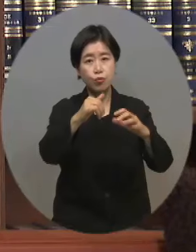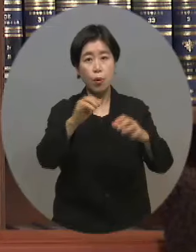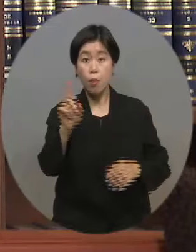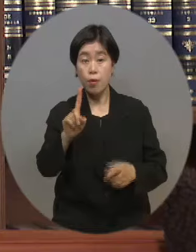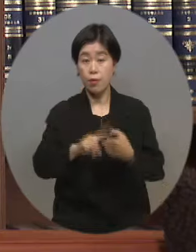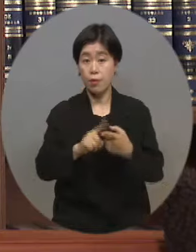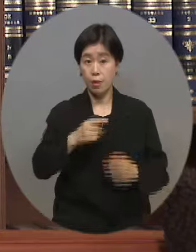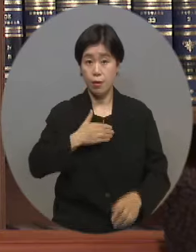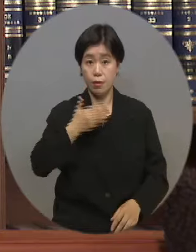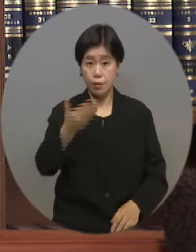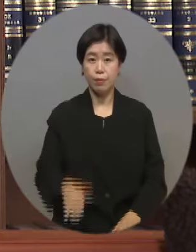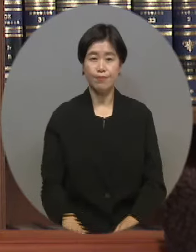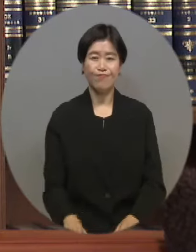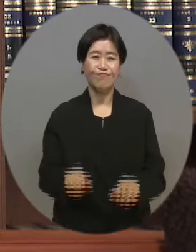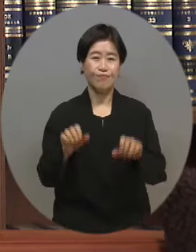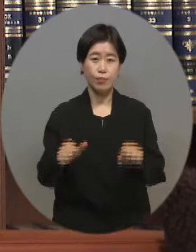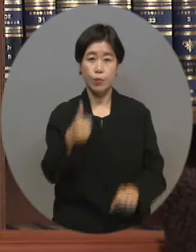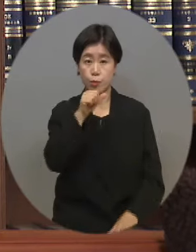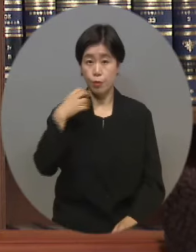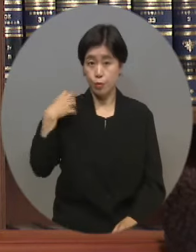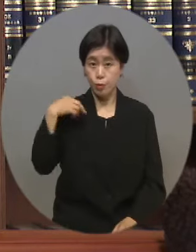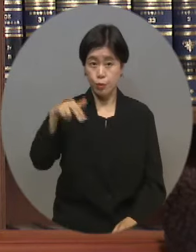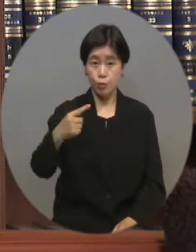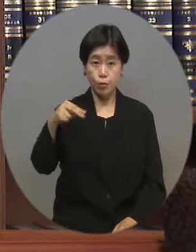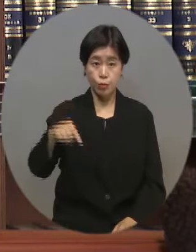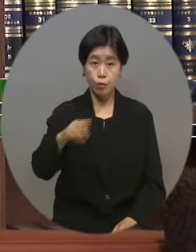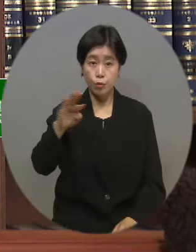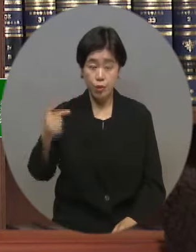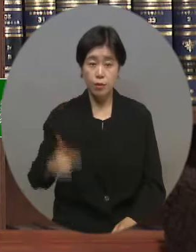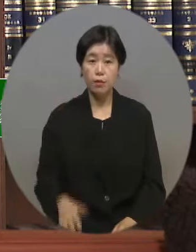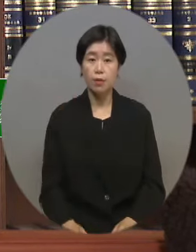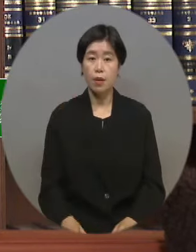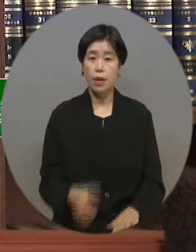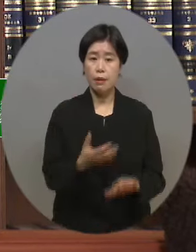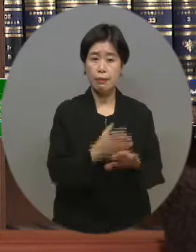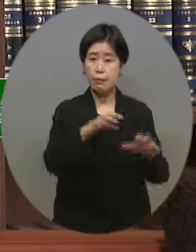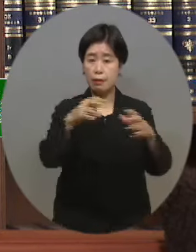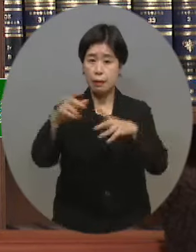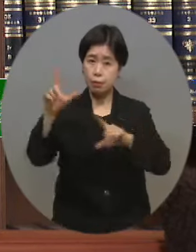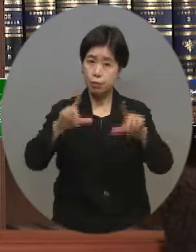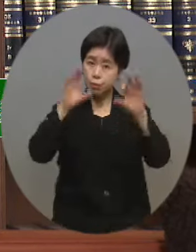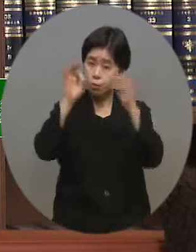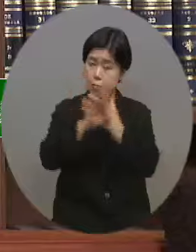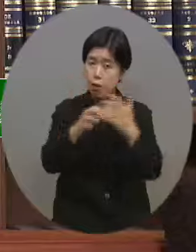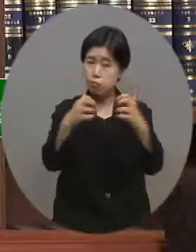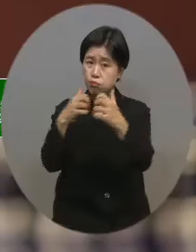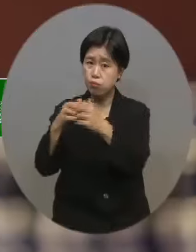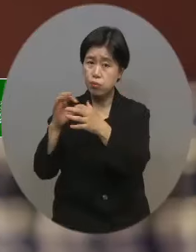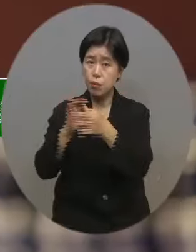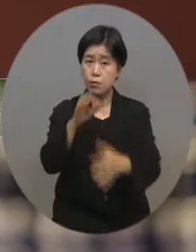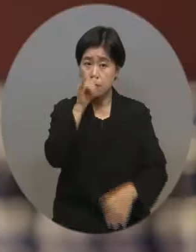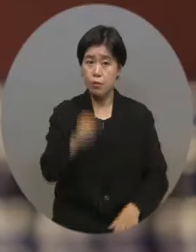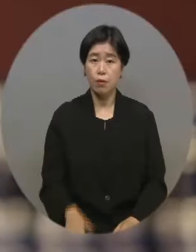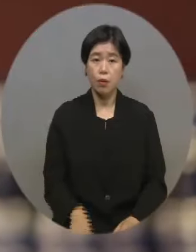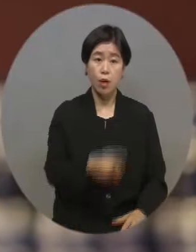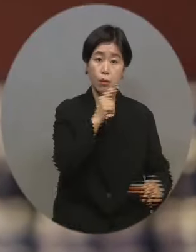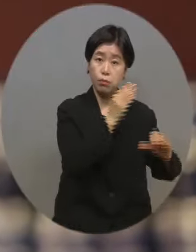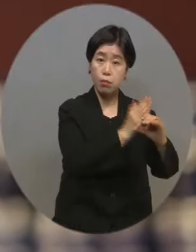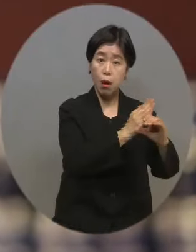안녕하세요. 통일담담의 아나운서 조수빈입니다. 유럽에서 또 중동에서 전쟁이 계속되고 있고요. 북한이 러시아에 무기와